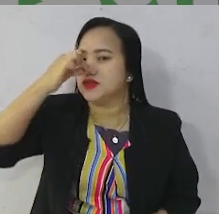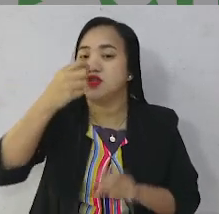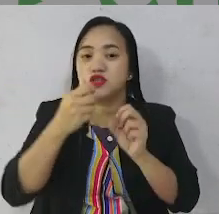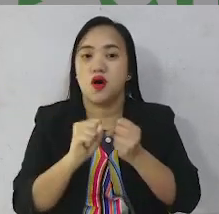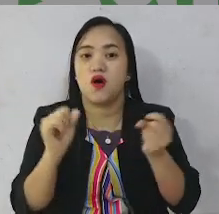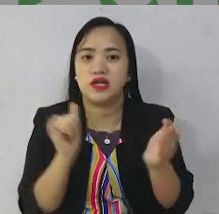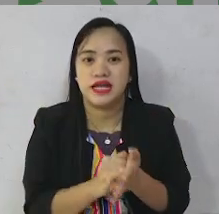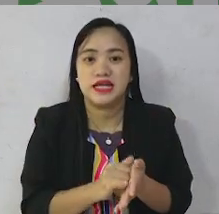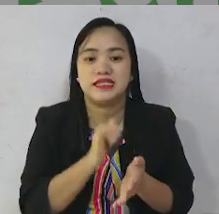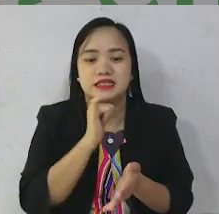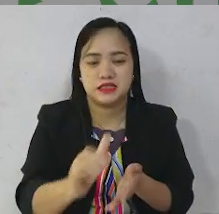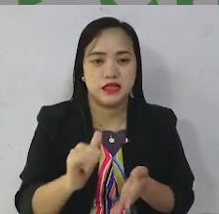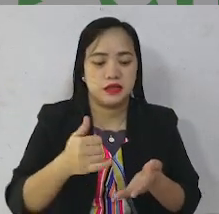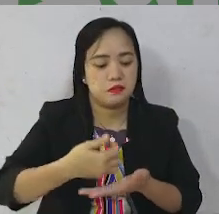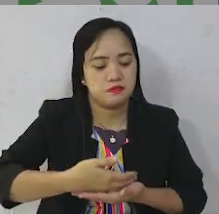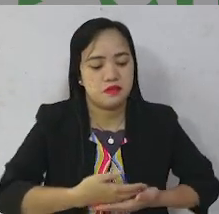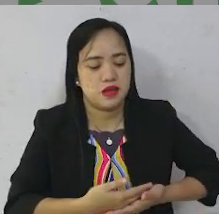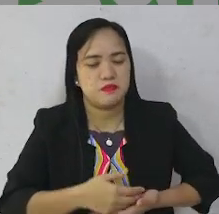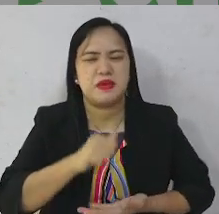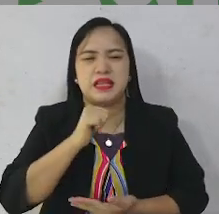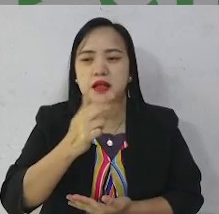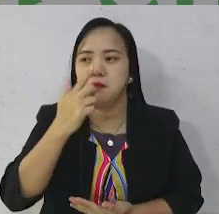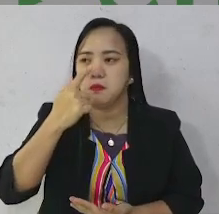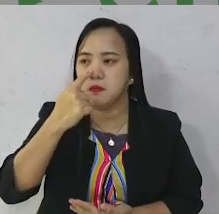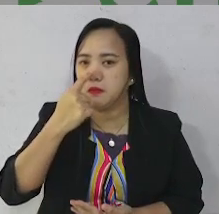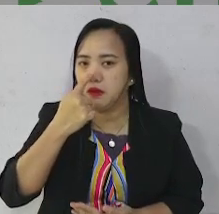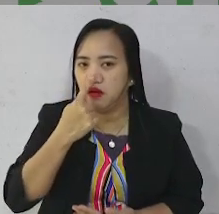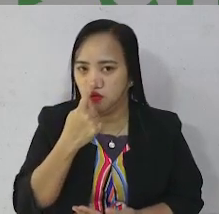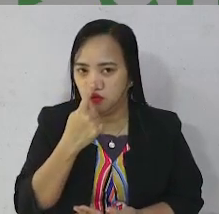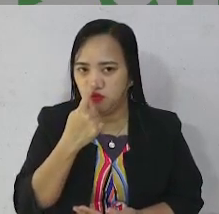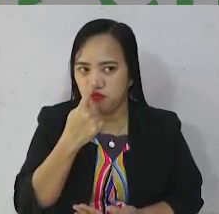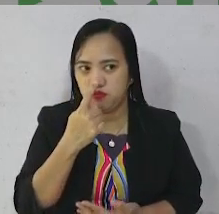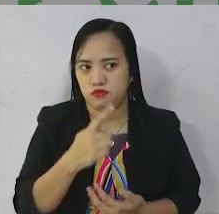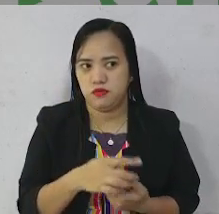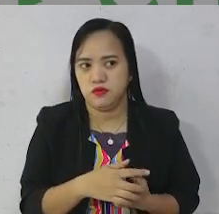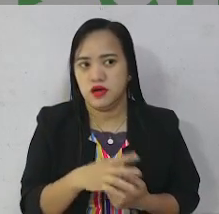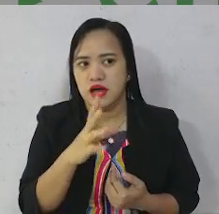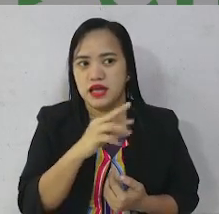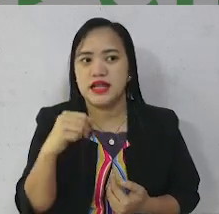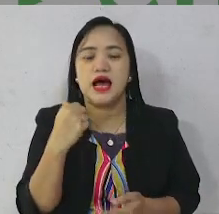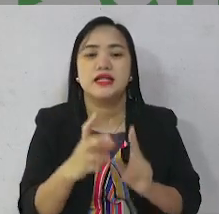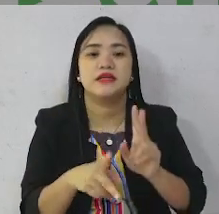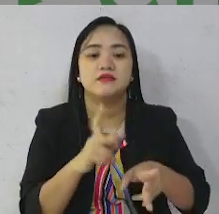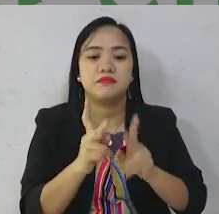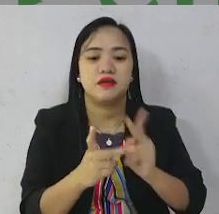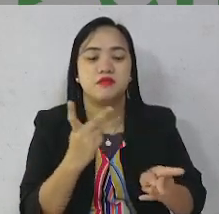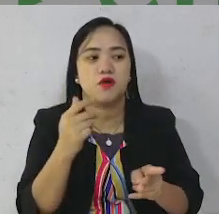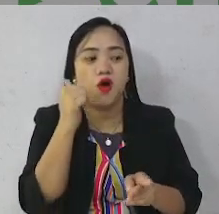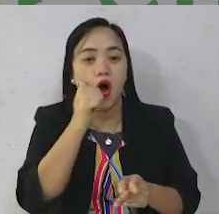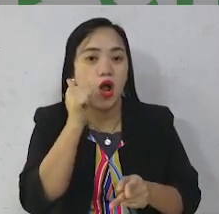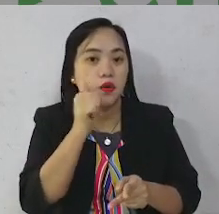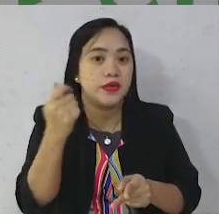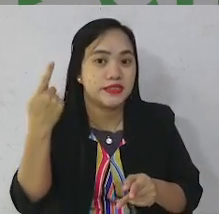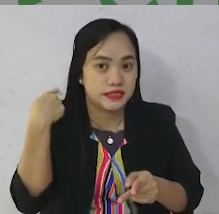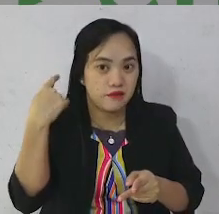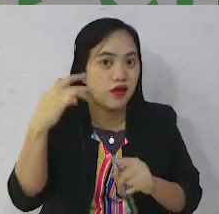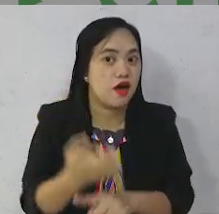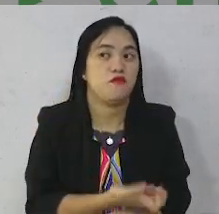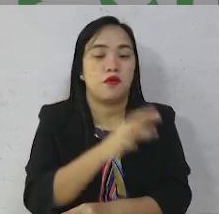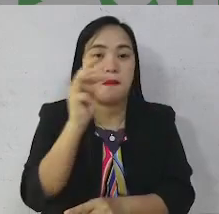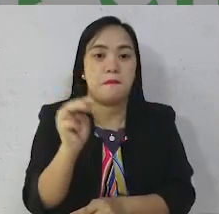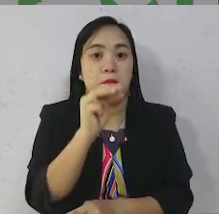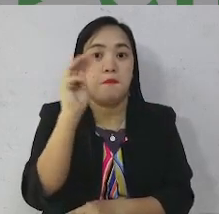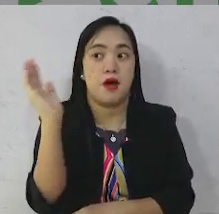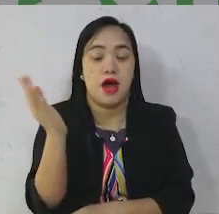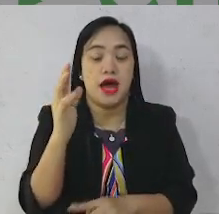ng remedy yun B Oo yung iba pa nga nilalagyan ng ano yan eh Oo yung sipit kaan mo si baby no Oo